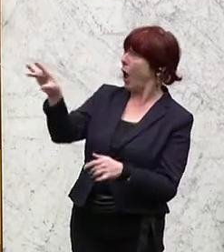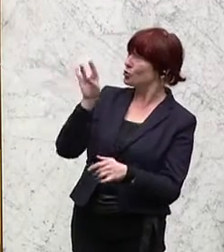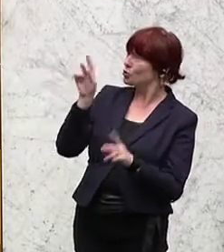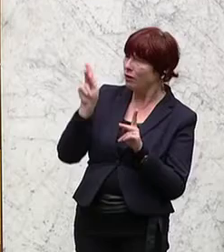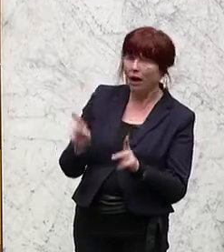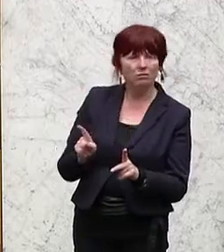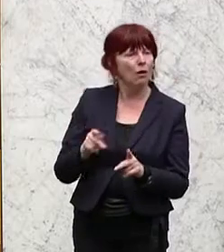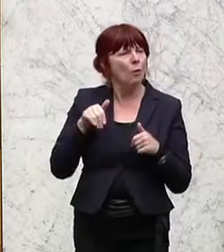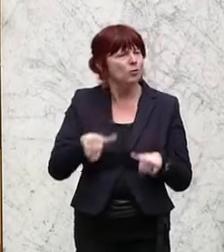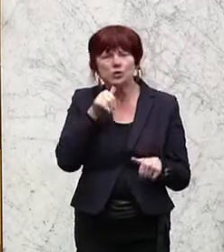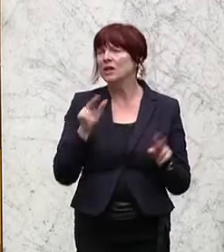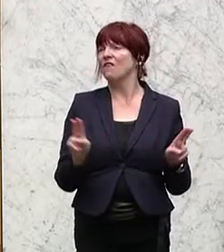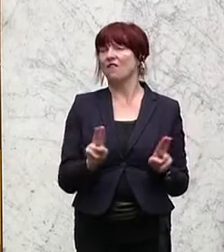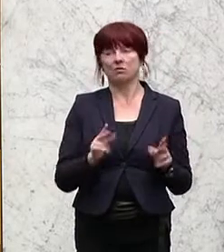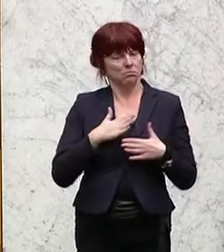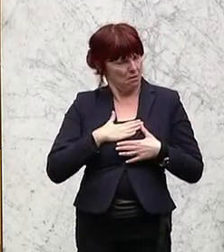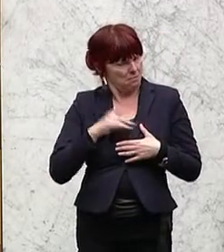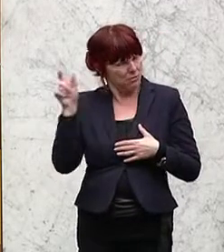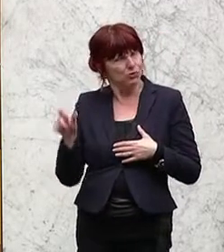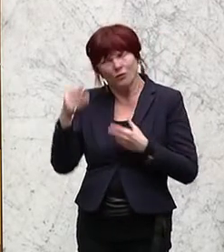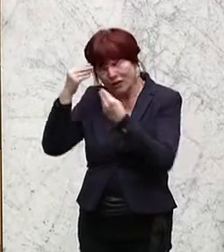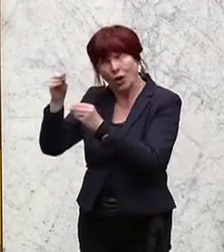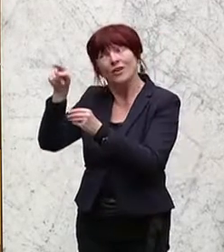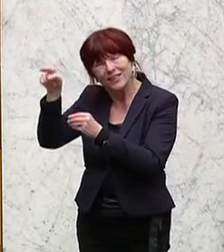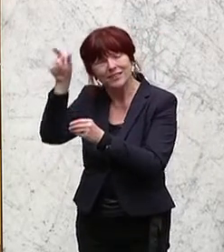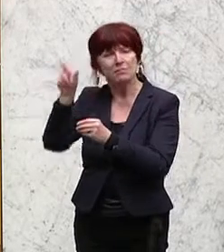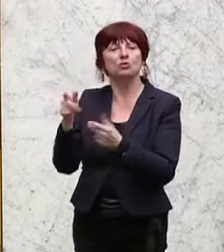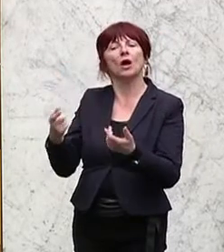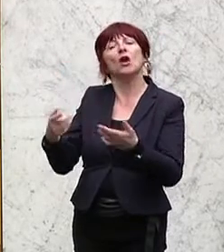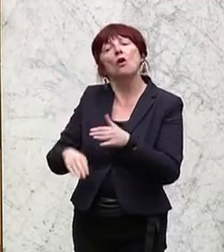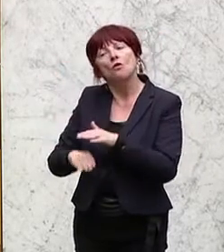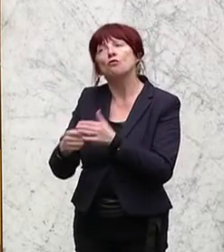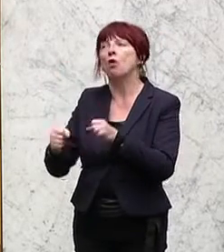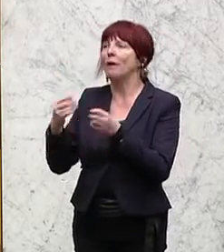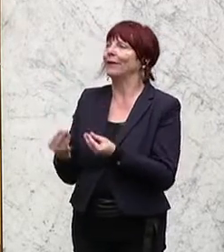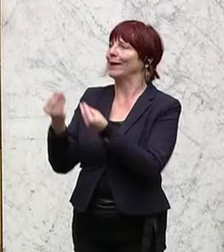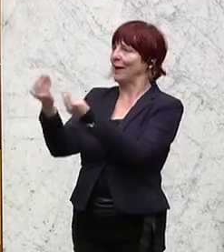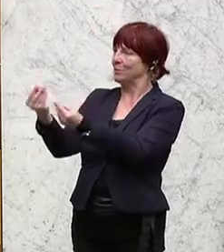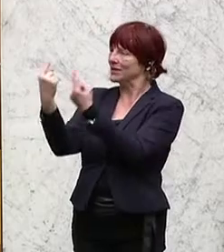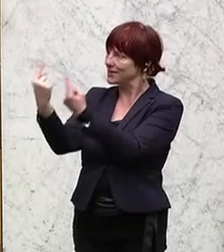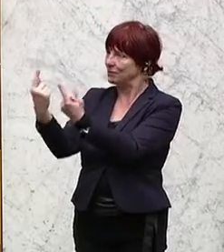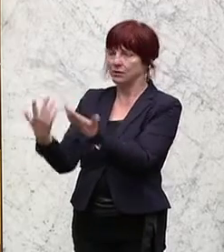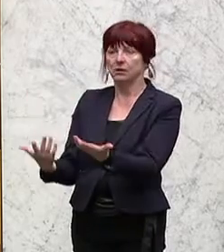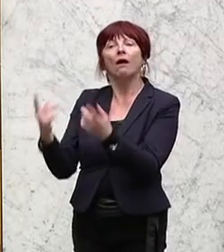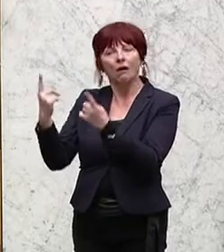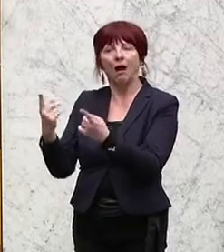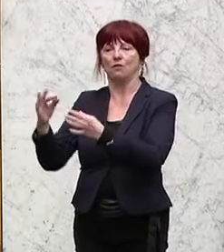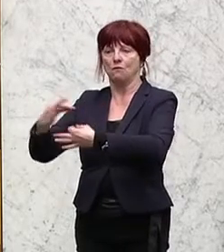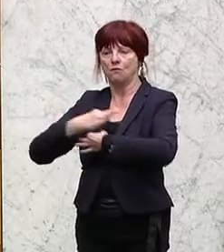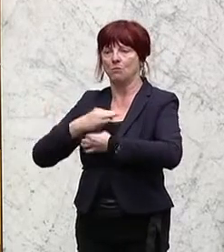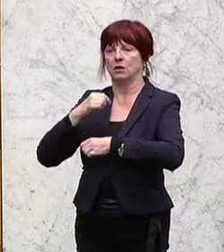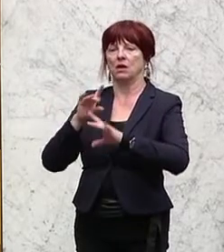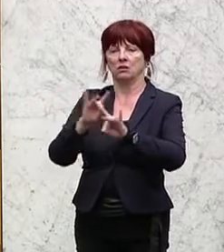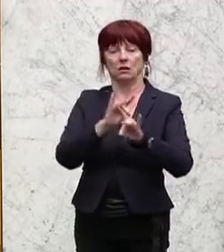nicht verwandt sein, das soll einfach eine Person meines Vertrauens sein. Die kann ich bevollmächtigen, für mich tätig zu sein. Ein Freund, eine Freundin, eine